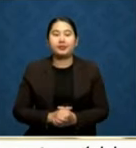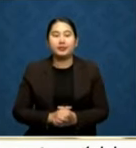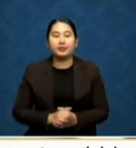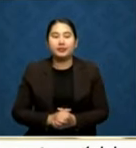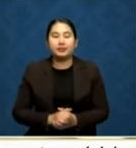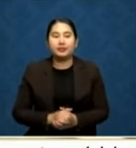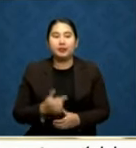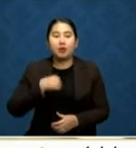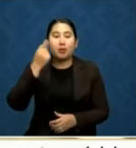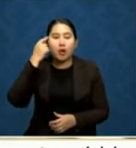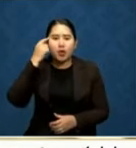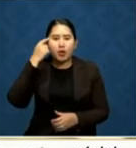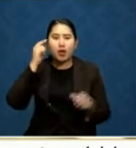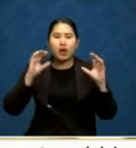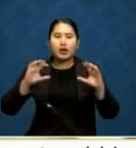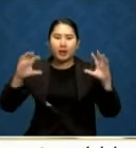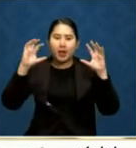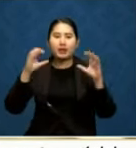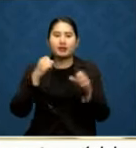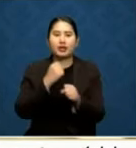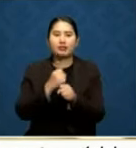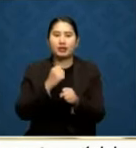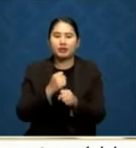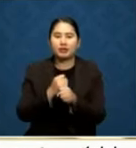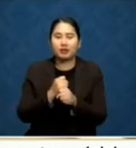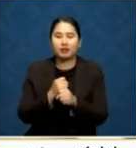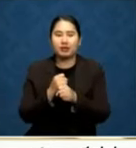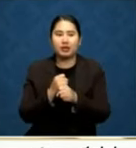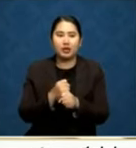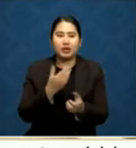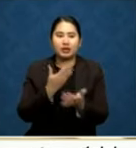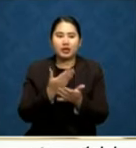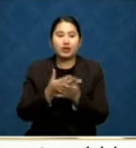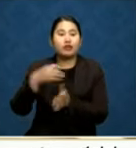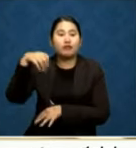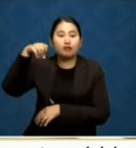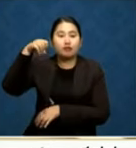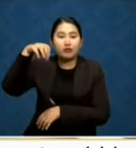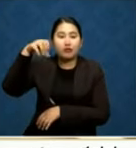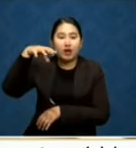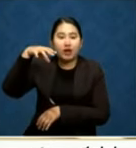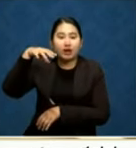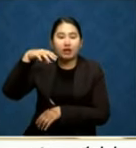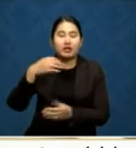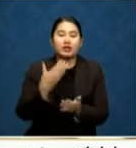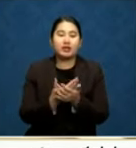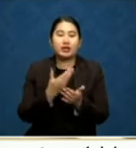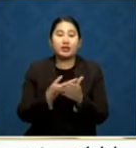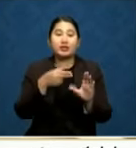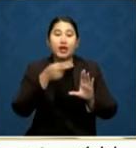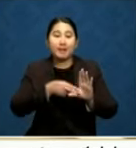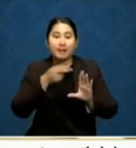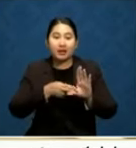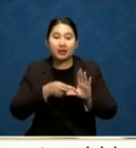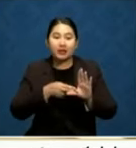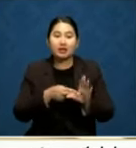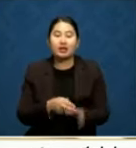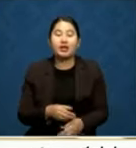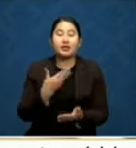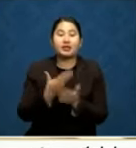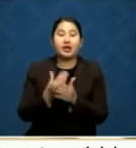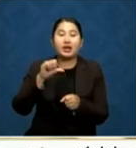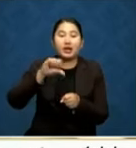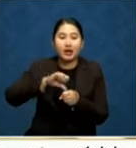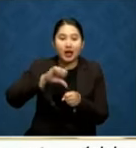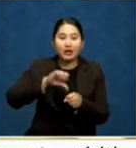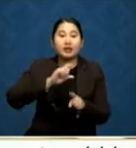ผมไม่สาวาศร์ทดบานไหนที่เข้ามาทำงานเี่ยค่าไฟฟ้าค่าน้ำมันการท unknown Hmm